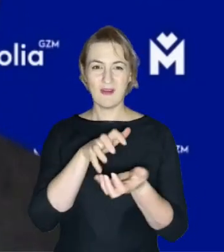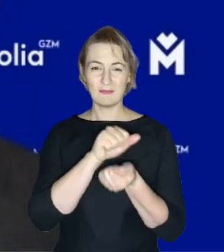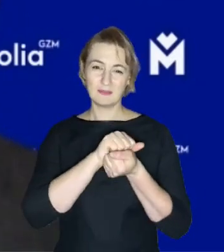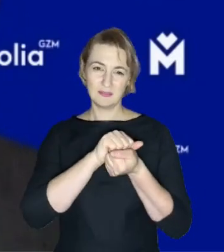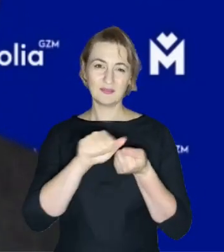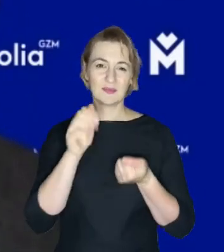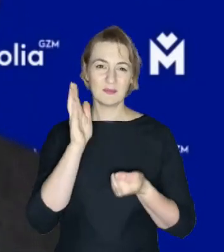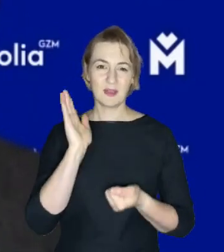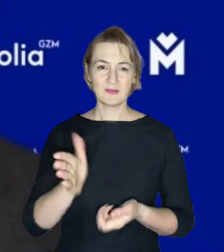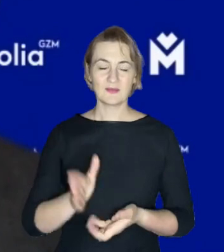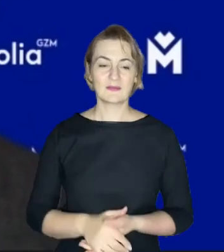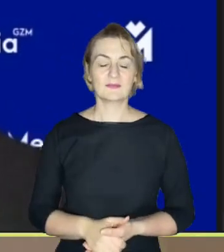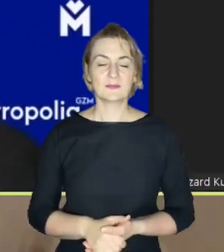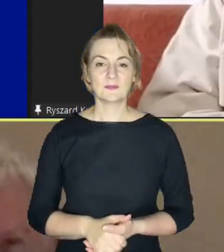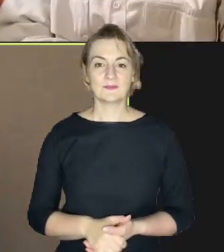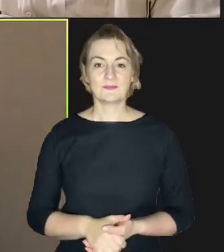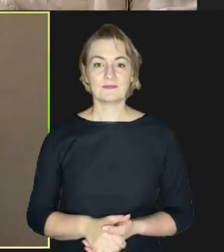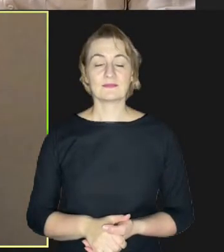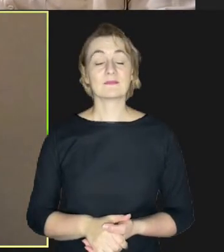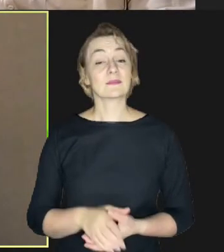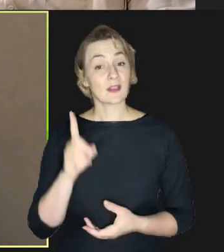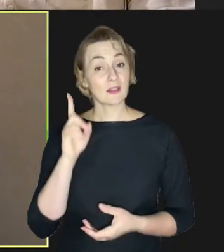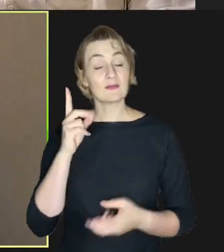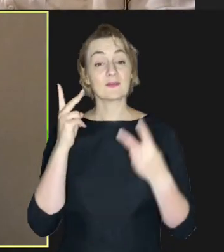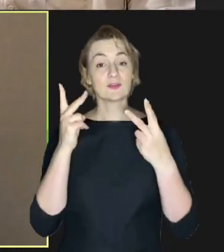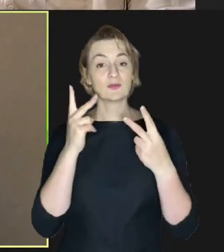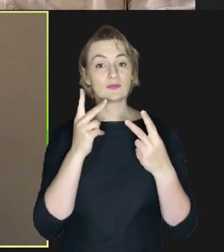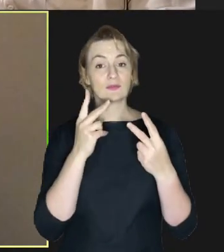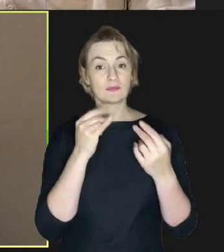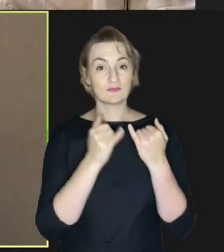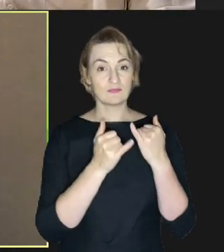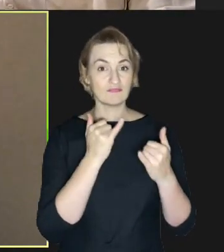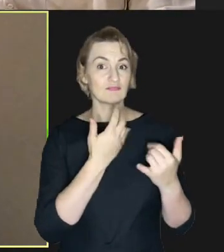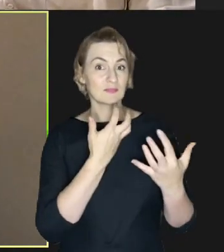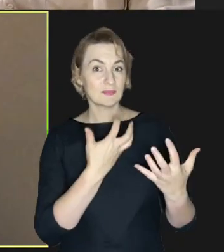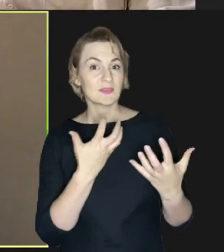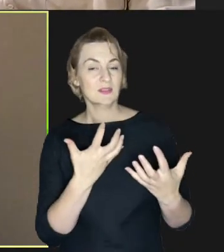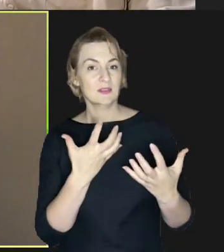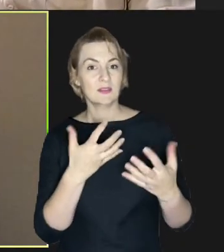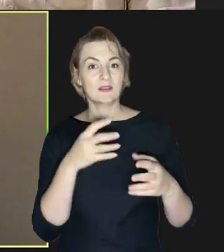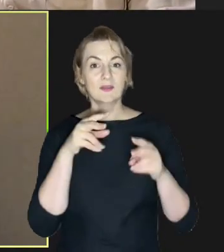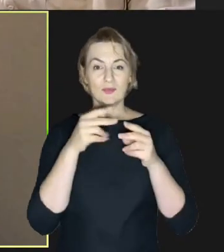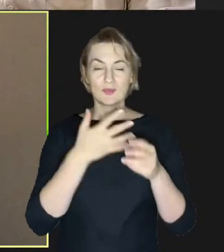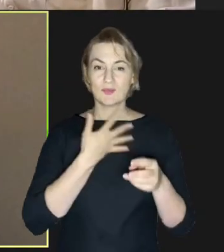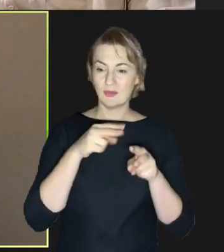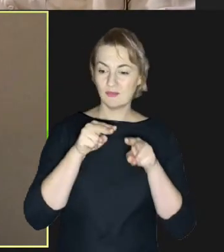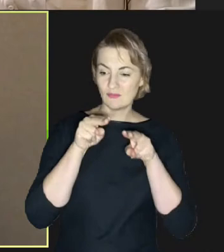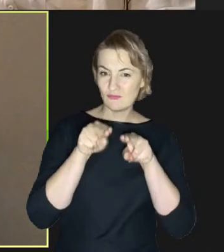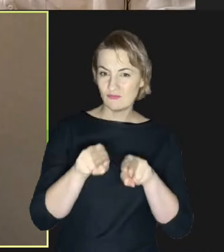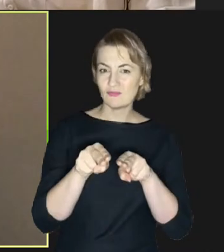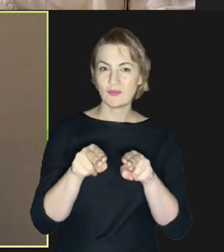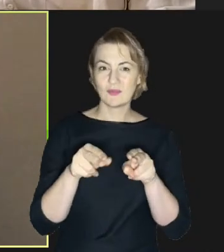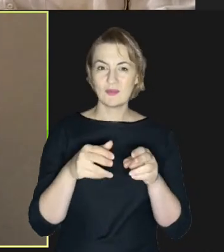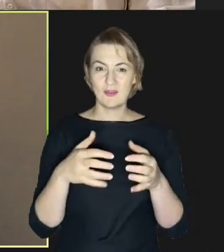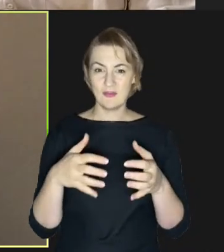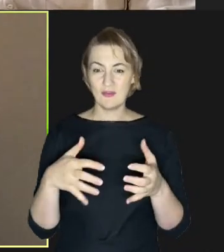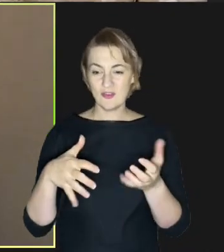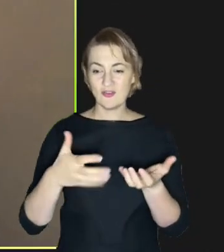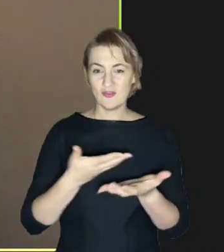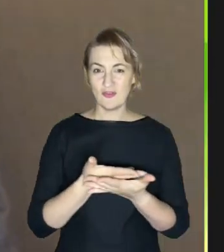częścią biosfery. Ale żeby się poczuć częścią biosfery, trzeba zrezygnować z tej uzurpacji, Jak powiedziałem, uzurpator się